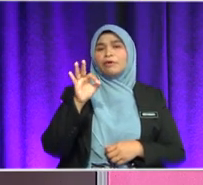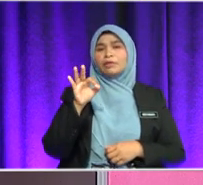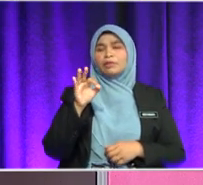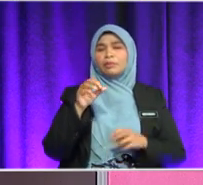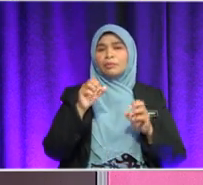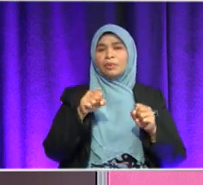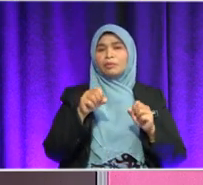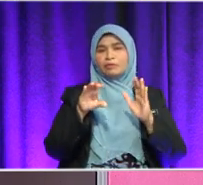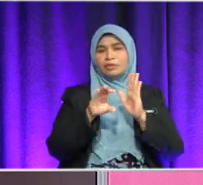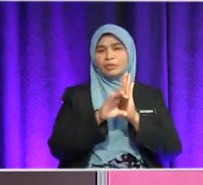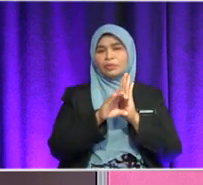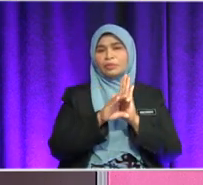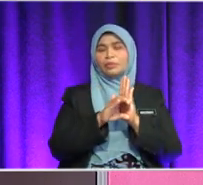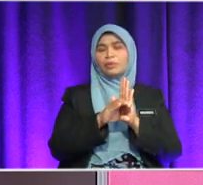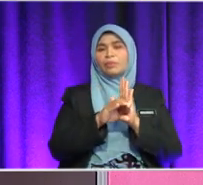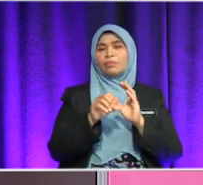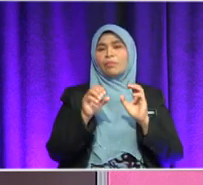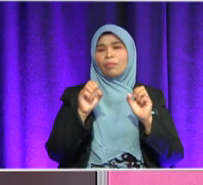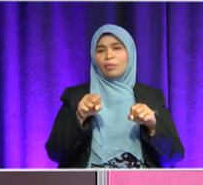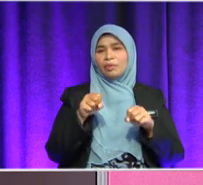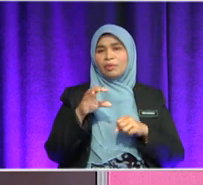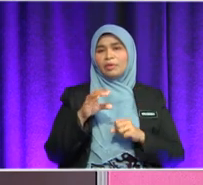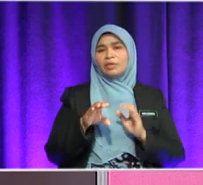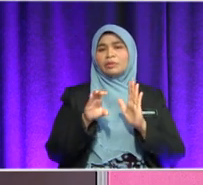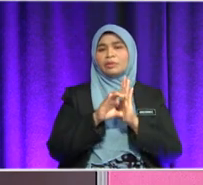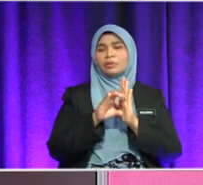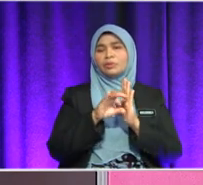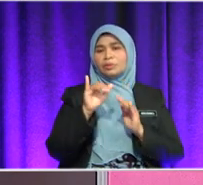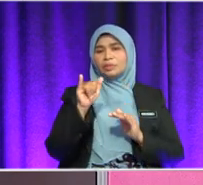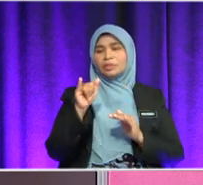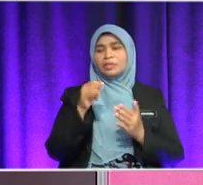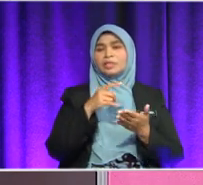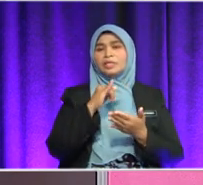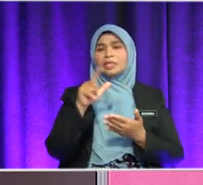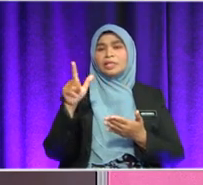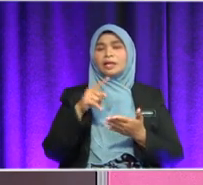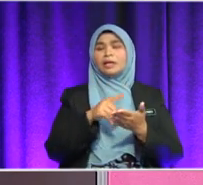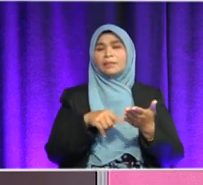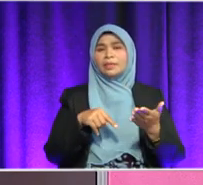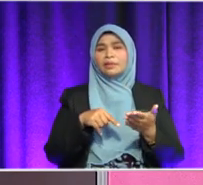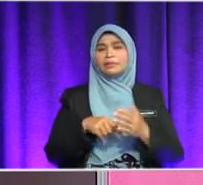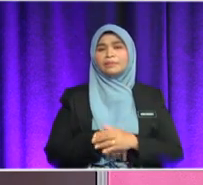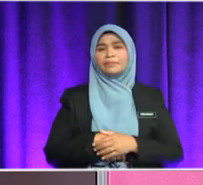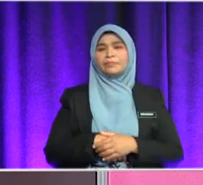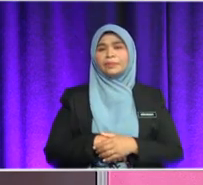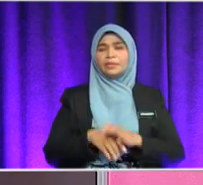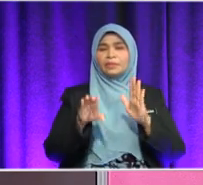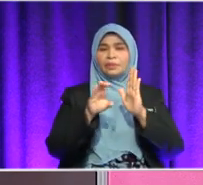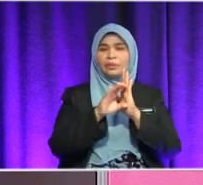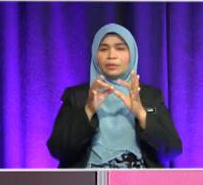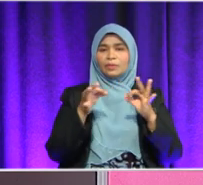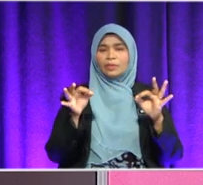masuk contohnya contohnya apa ya ke apa nih contohnya apa contoh ayat tomboleh contoh